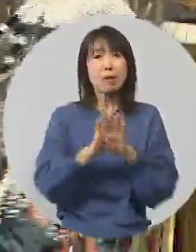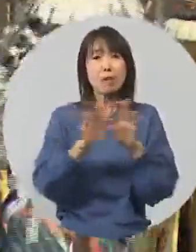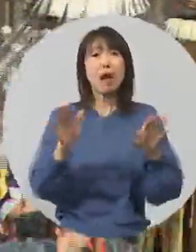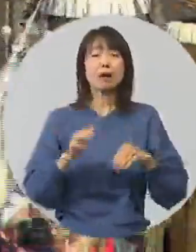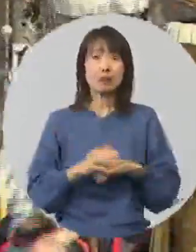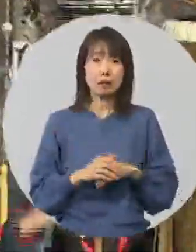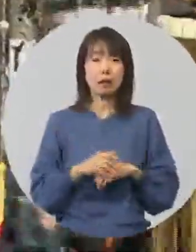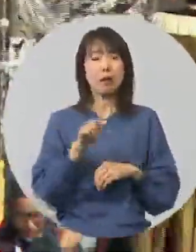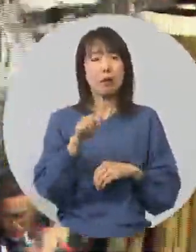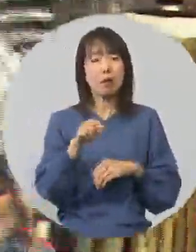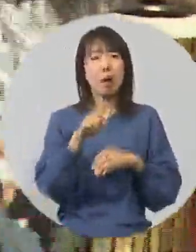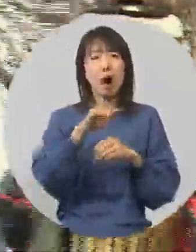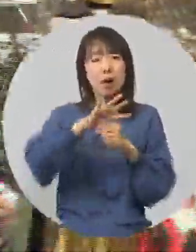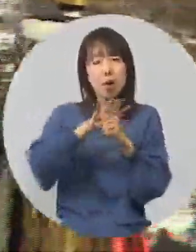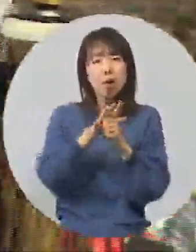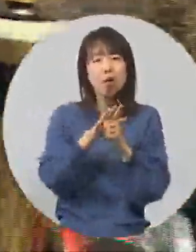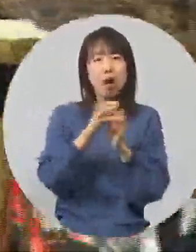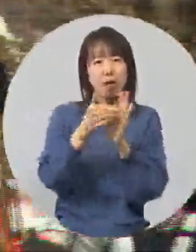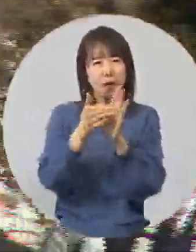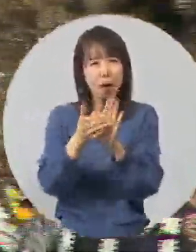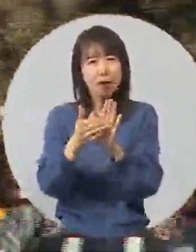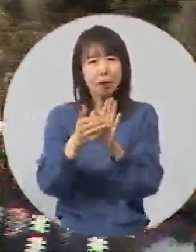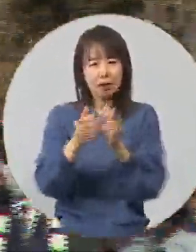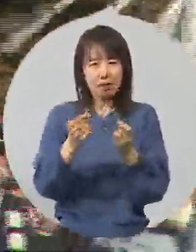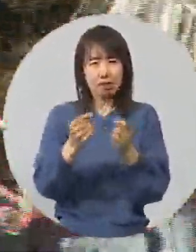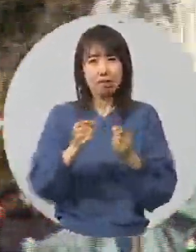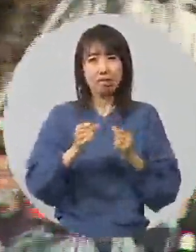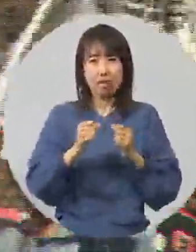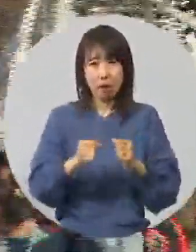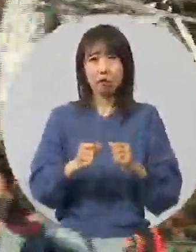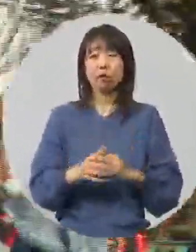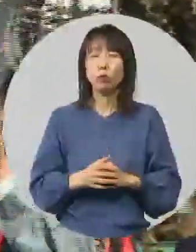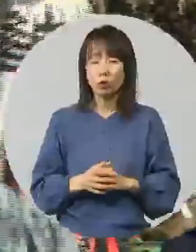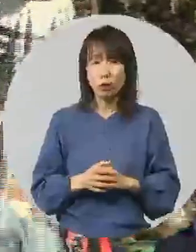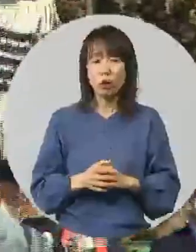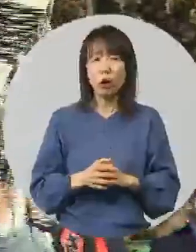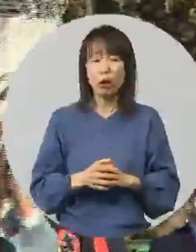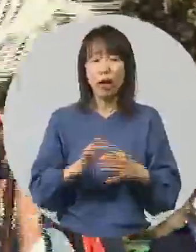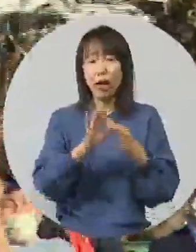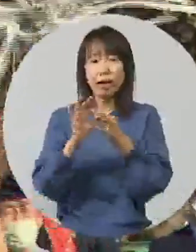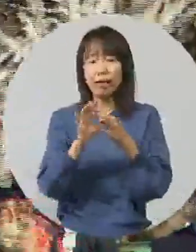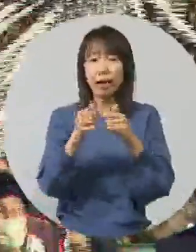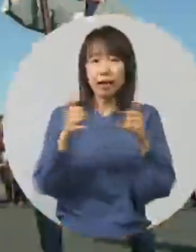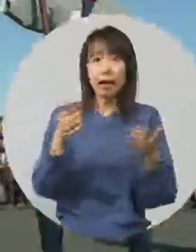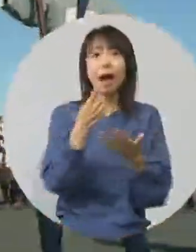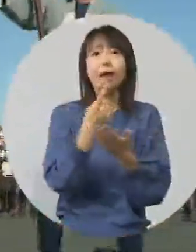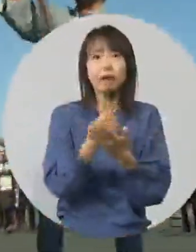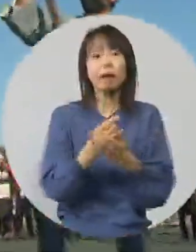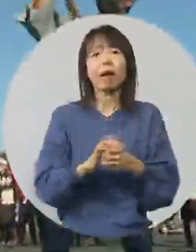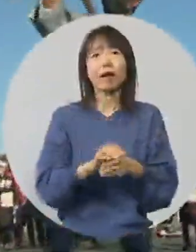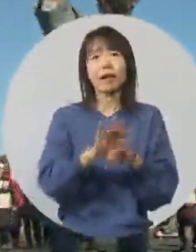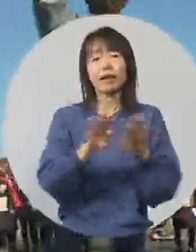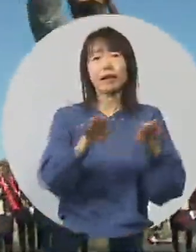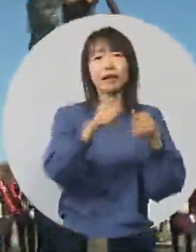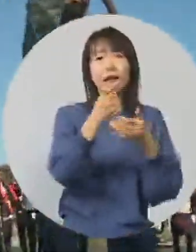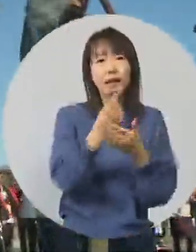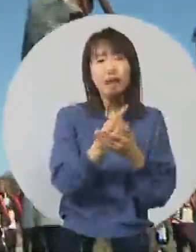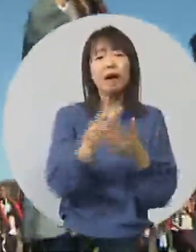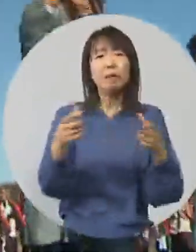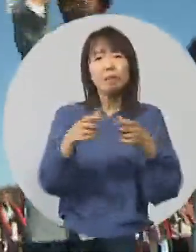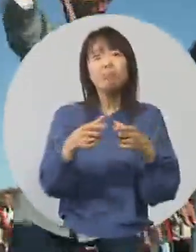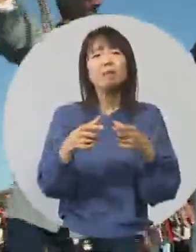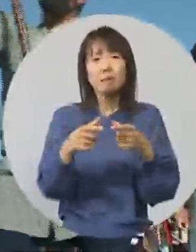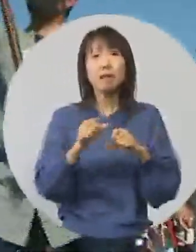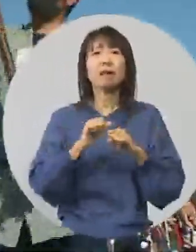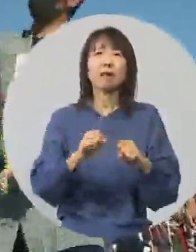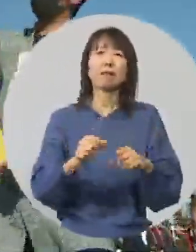ナウイルス感染症予防対策を徹底して行い、関係機関だけで式典のみ縮小開催となり